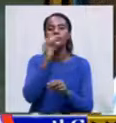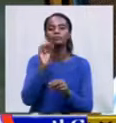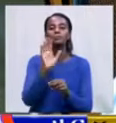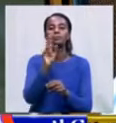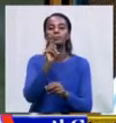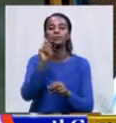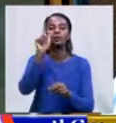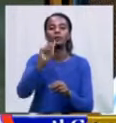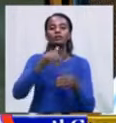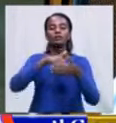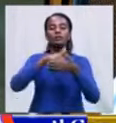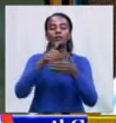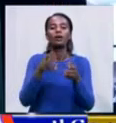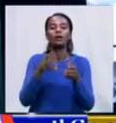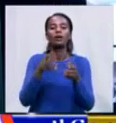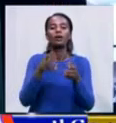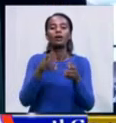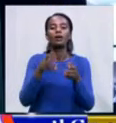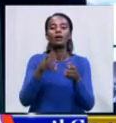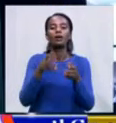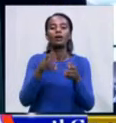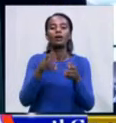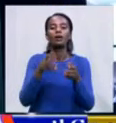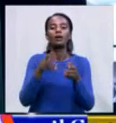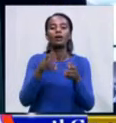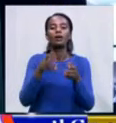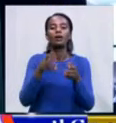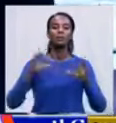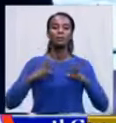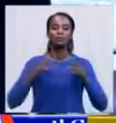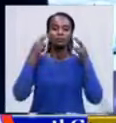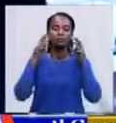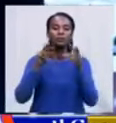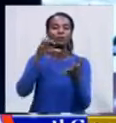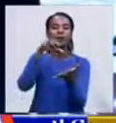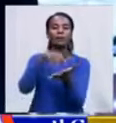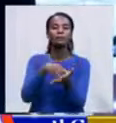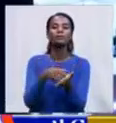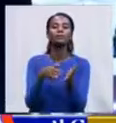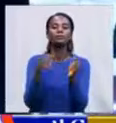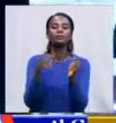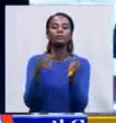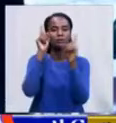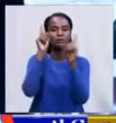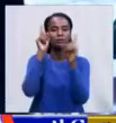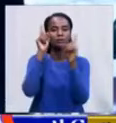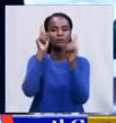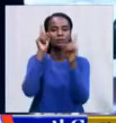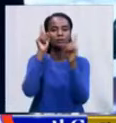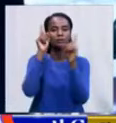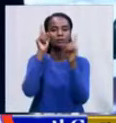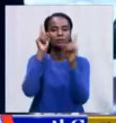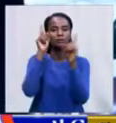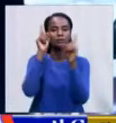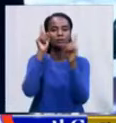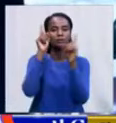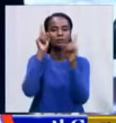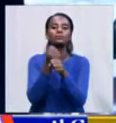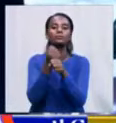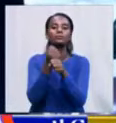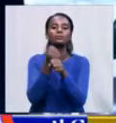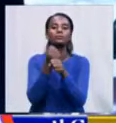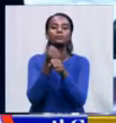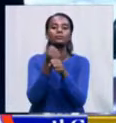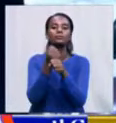እንዲወጡ አቅጣጫ አስቀምጧል። ያለፈው የፋሲካ በዓልን አስመልክቶ ገበያዎችን የማሳሳትና የማስፋፋት ስራ አስቀድሞ በመሰራቱና